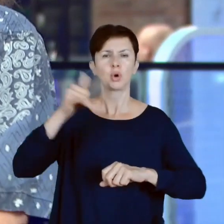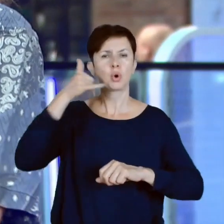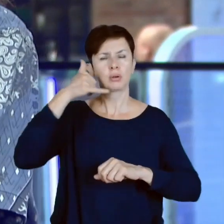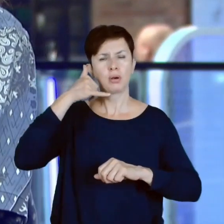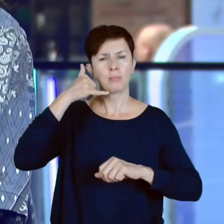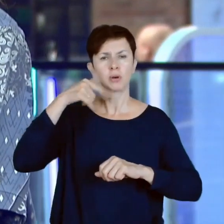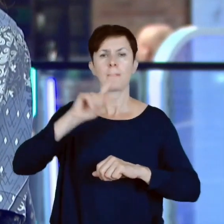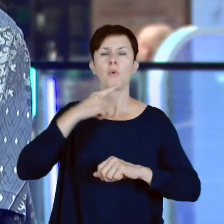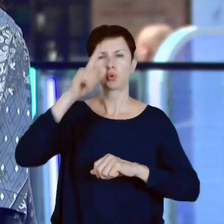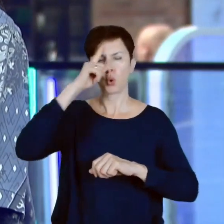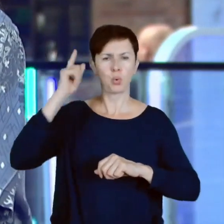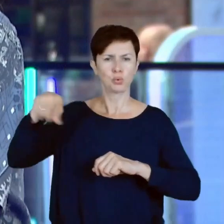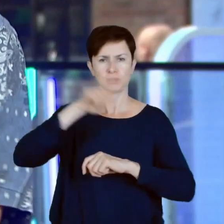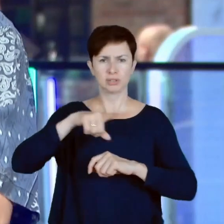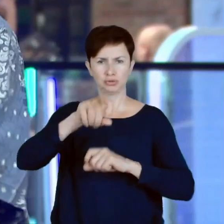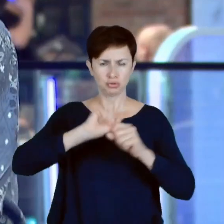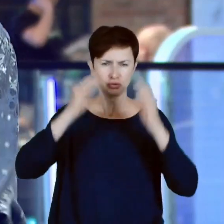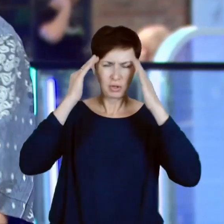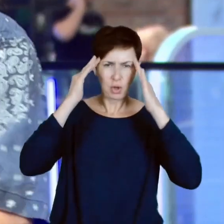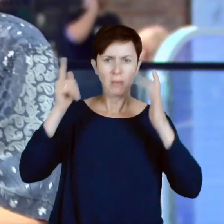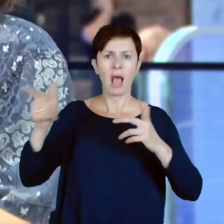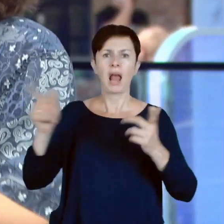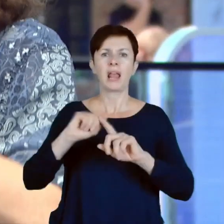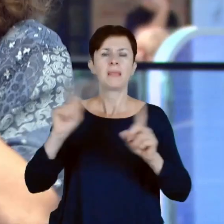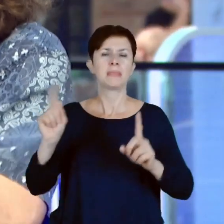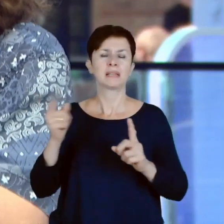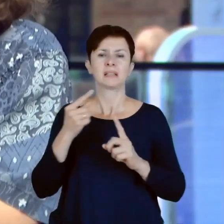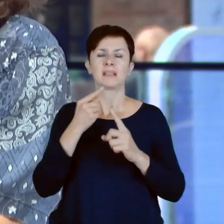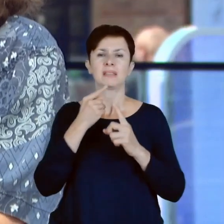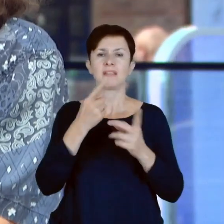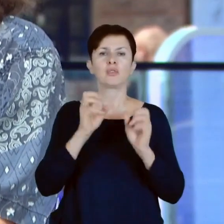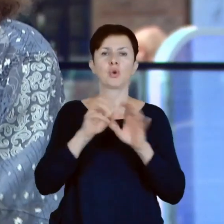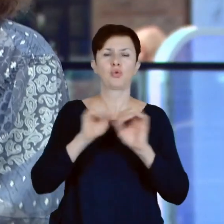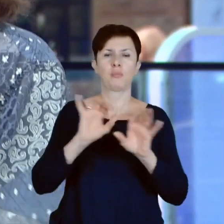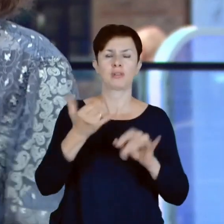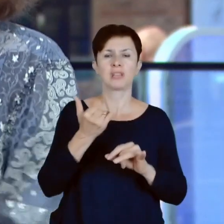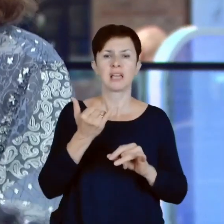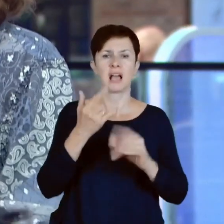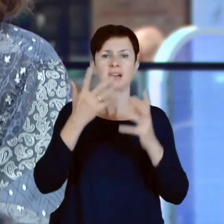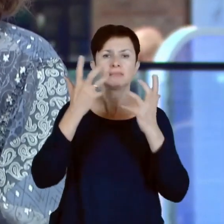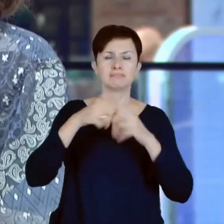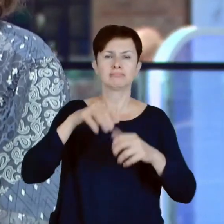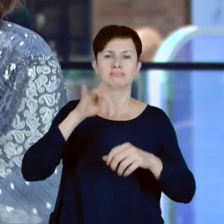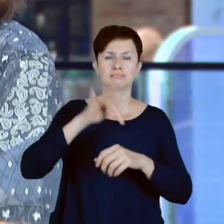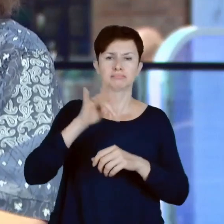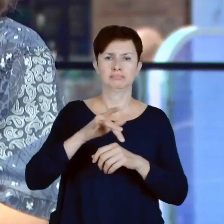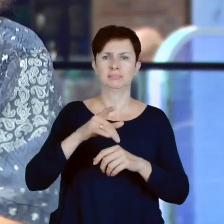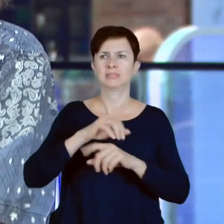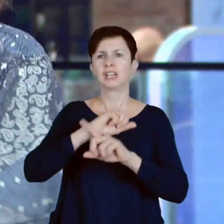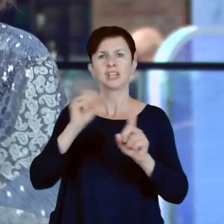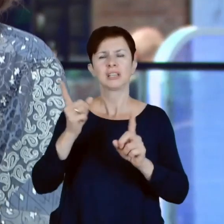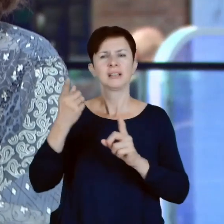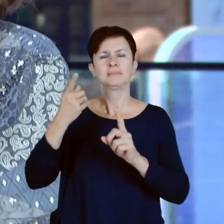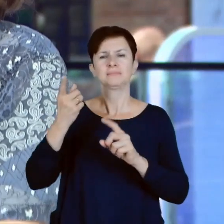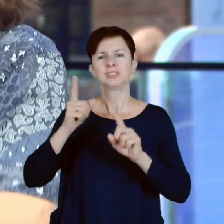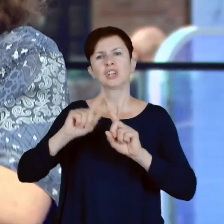ale ku temu jeszcze jest bardzo wiele lat w ogóle zmiany paradygmatu myślenia o młodej osobie w tej przestrzeni. Ona jest